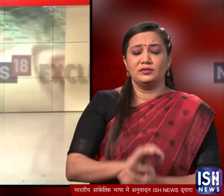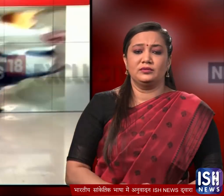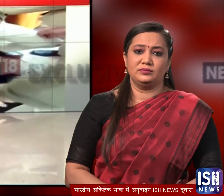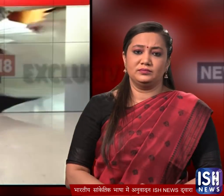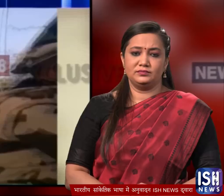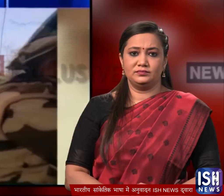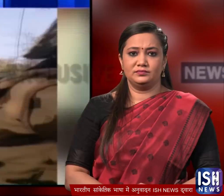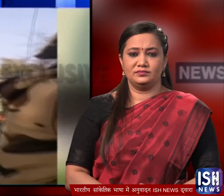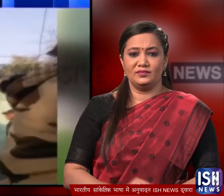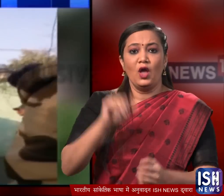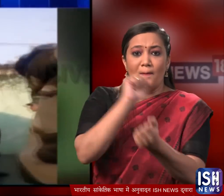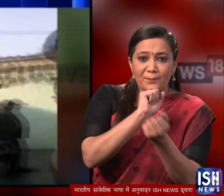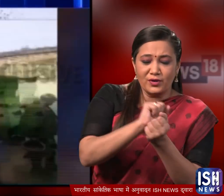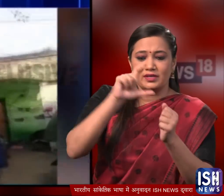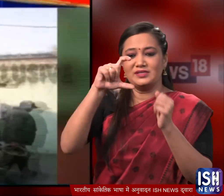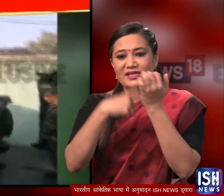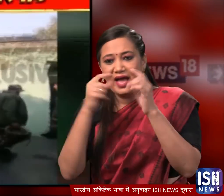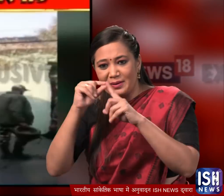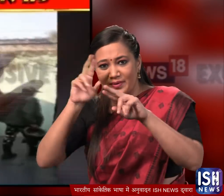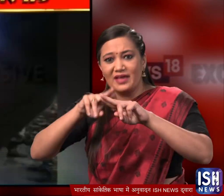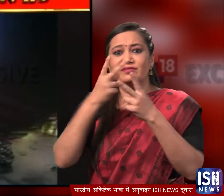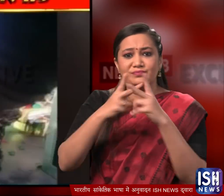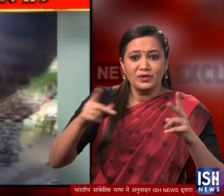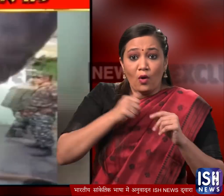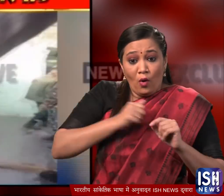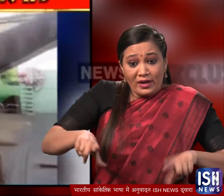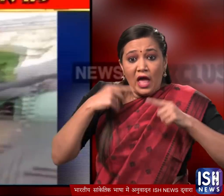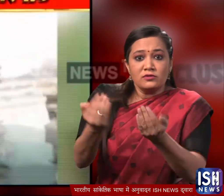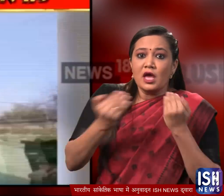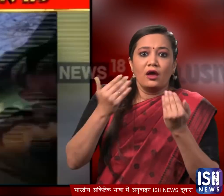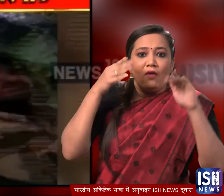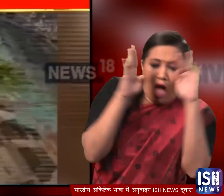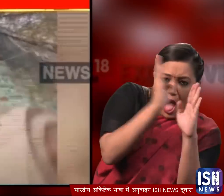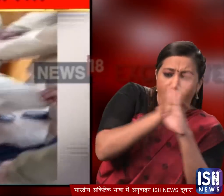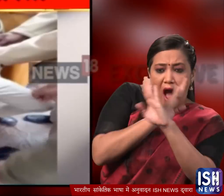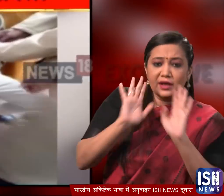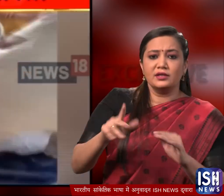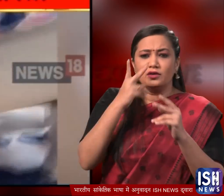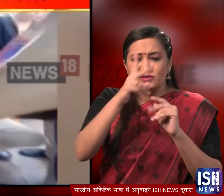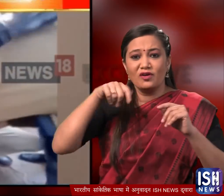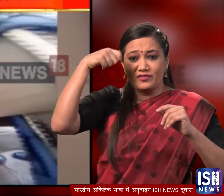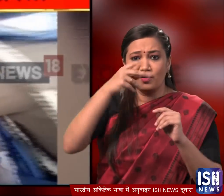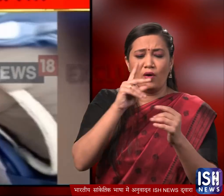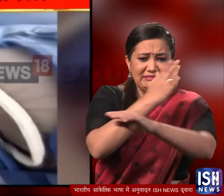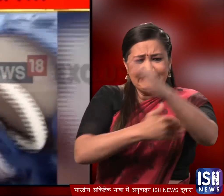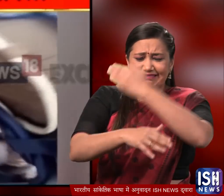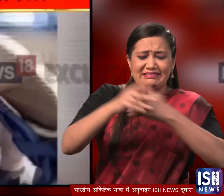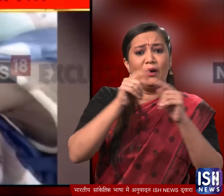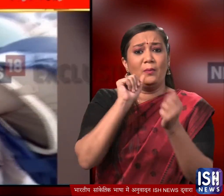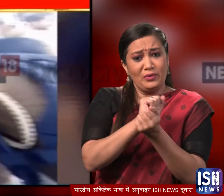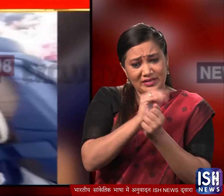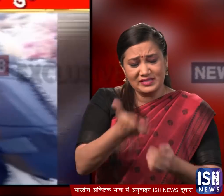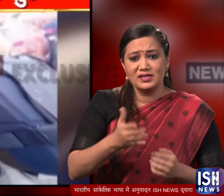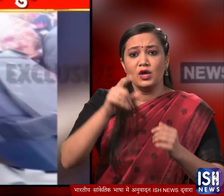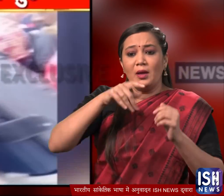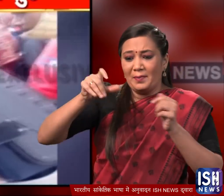है, जहां पुलिस और सीआरपीएफ के जवानों को जान बचाने के लिए छुपना पड़ा। वीडियो में कुछ जख्मी पुलिस वाले भी दिखे।